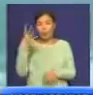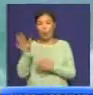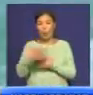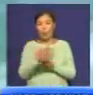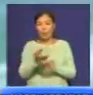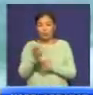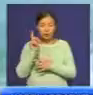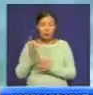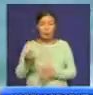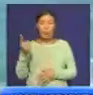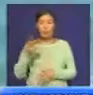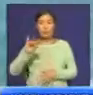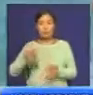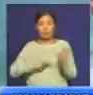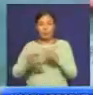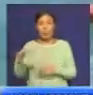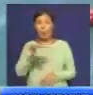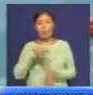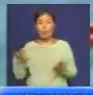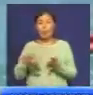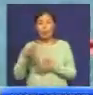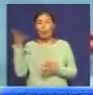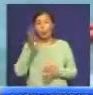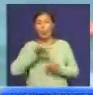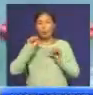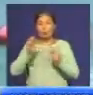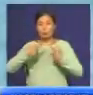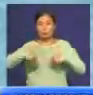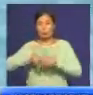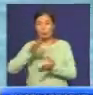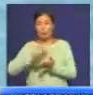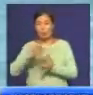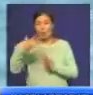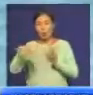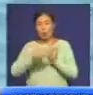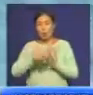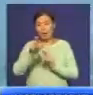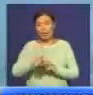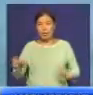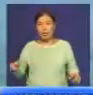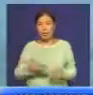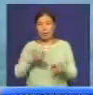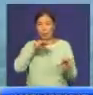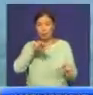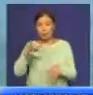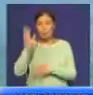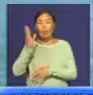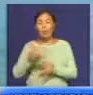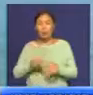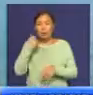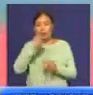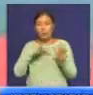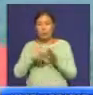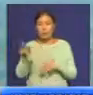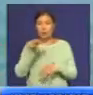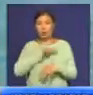екен. Енді бірінші маусымнан бастап облыс бойынша төрт құтқару бөлімшесіндегі 56 адам тәулік бойы теңіз күзетеді. Сондай-ақ осы жылдан бастап